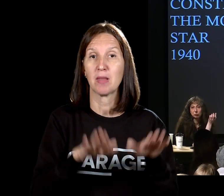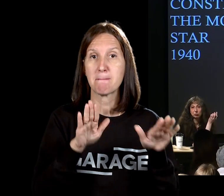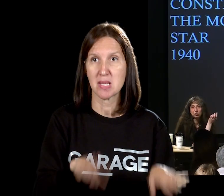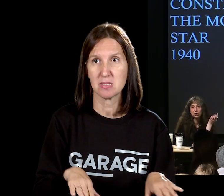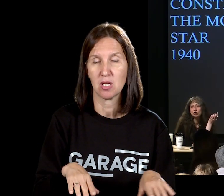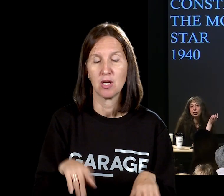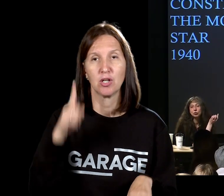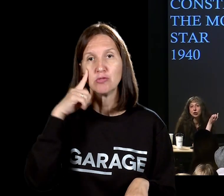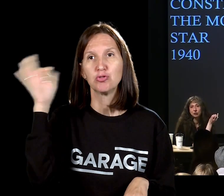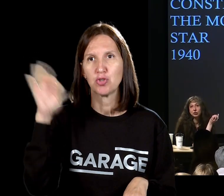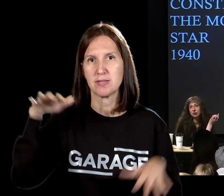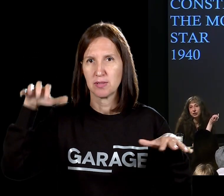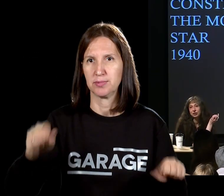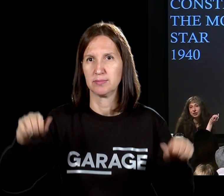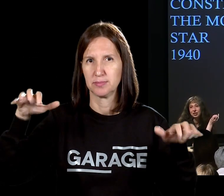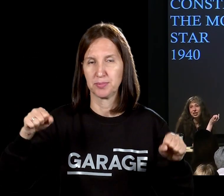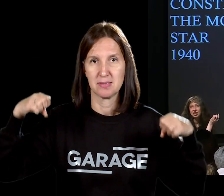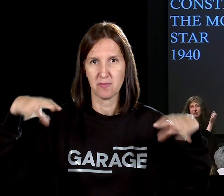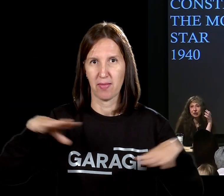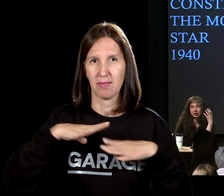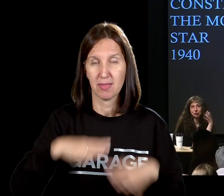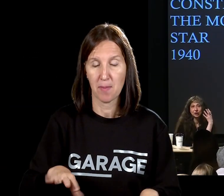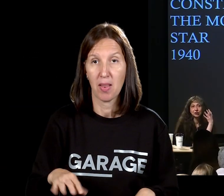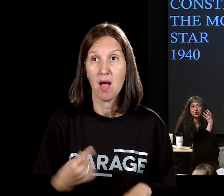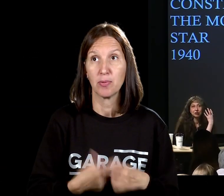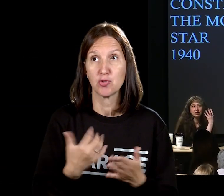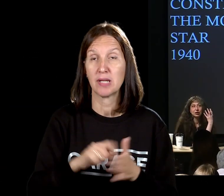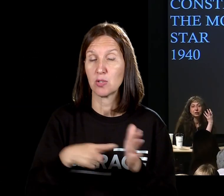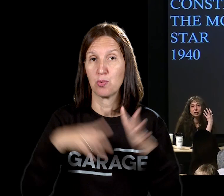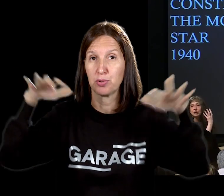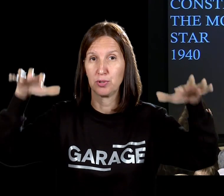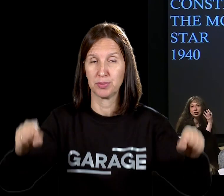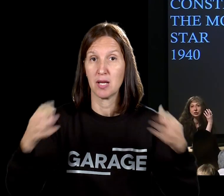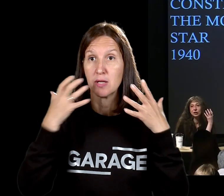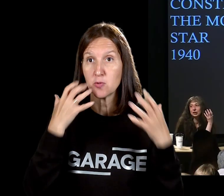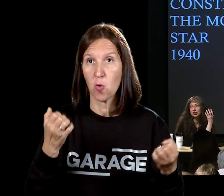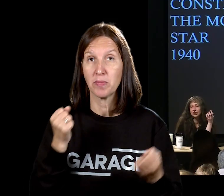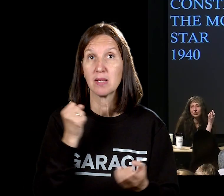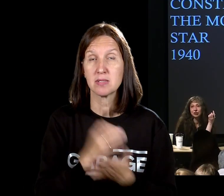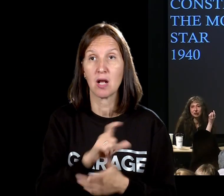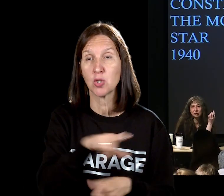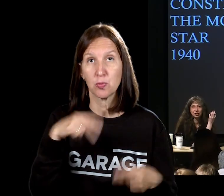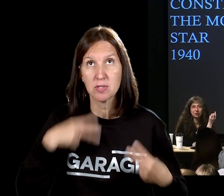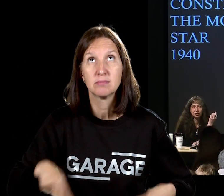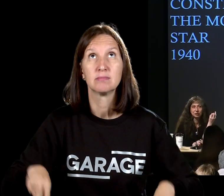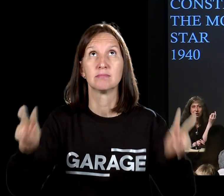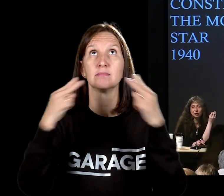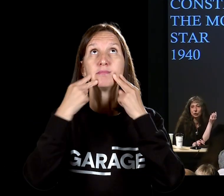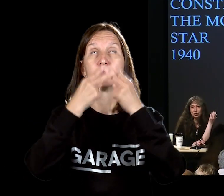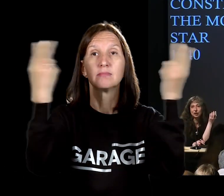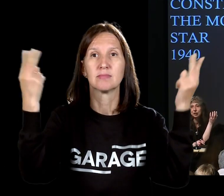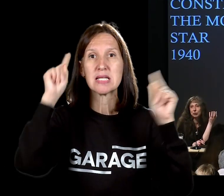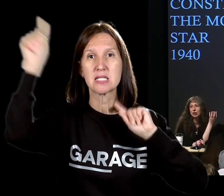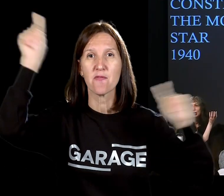достаточно периодически отключали свет. И в этой темноте становились видны созвездия, становилось